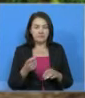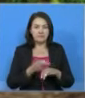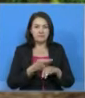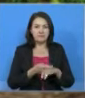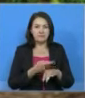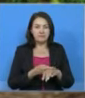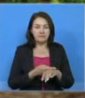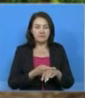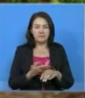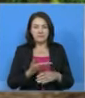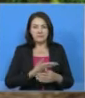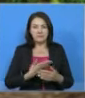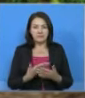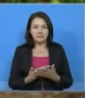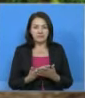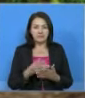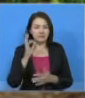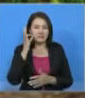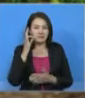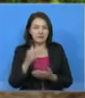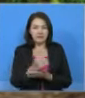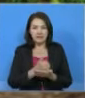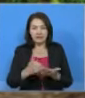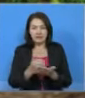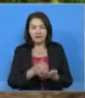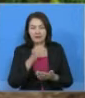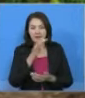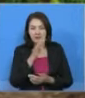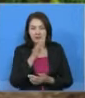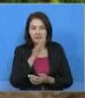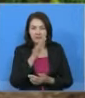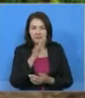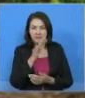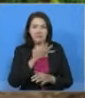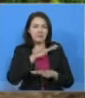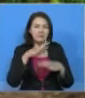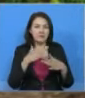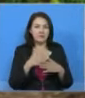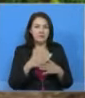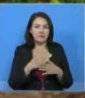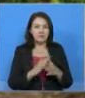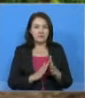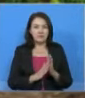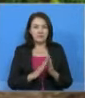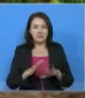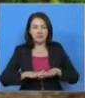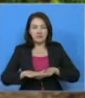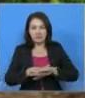енді біздер күзді жинаған кезде, көбіне жаңа мына көтерме базардан